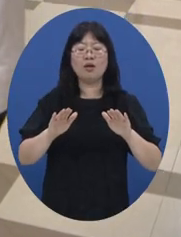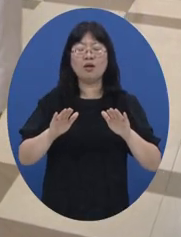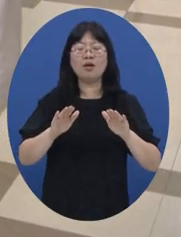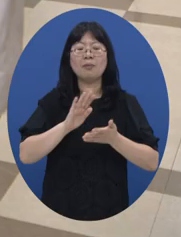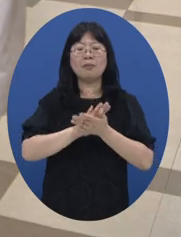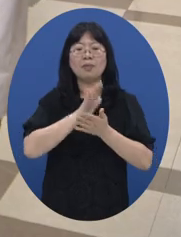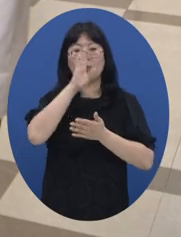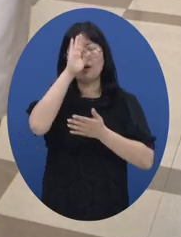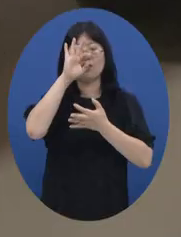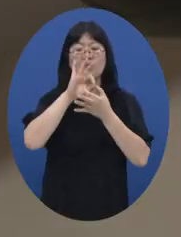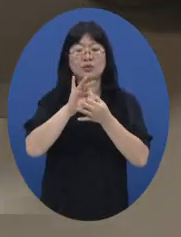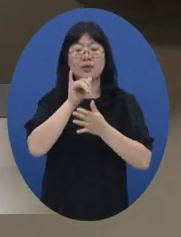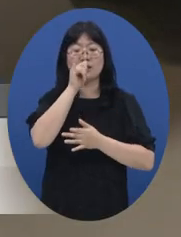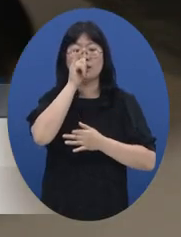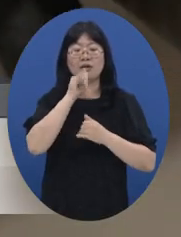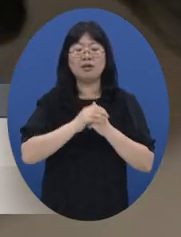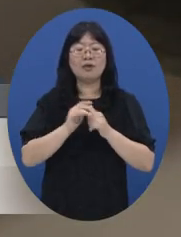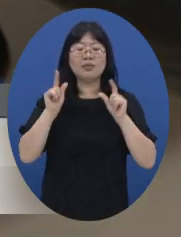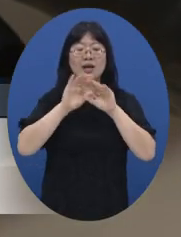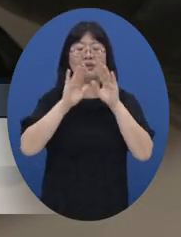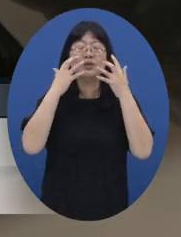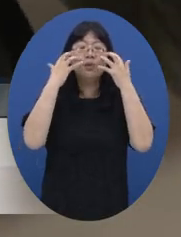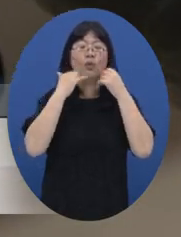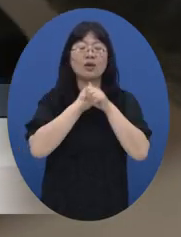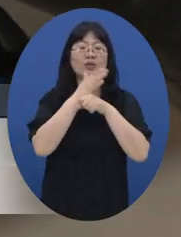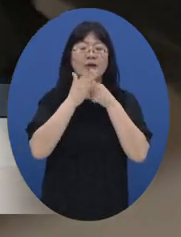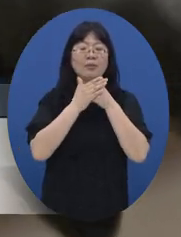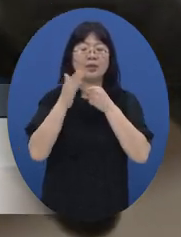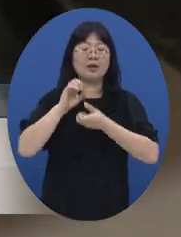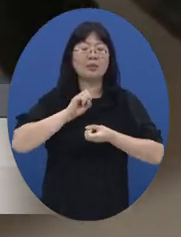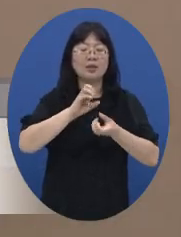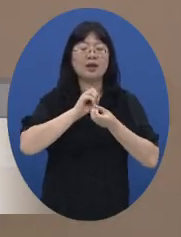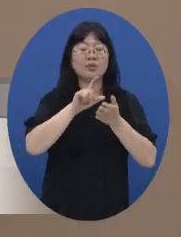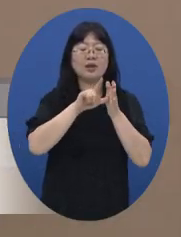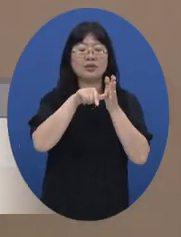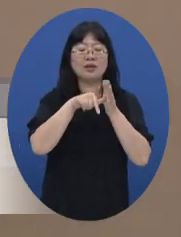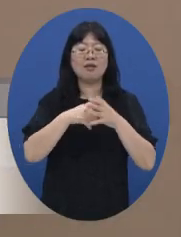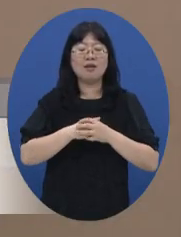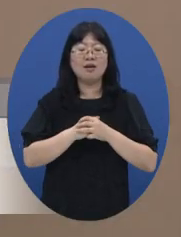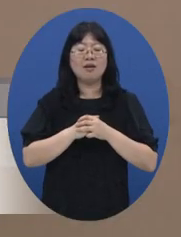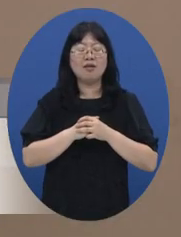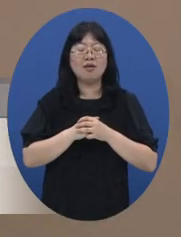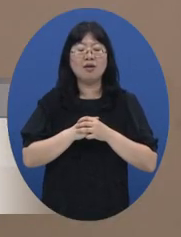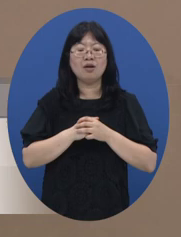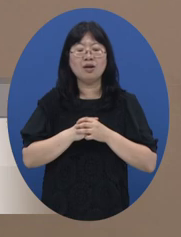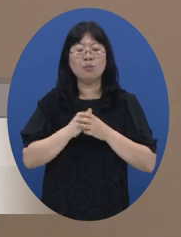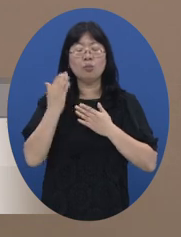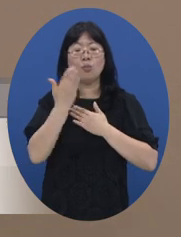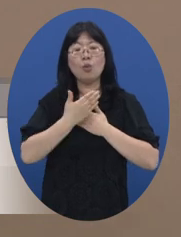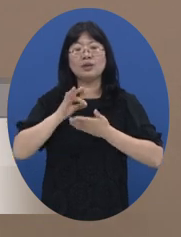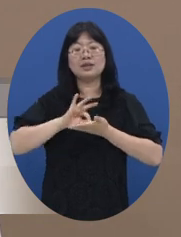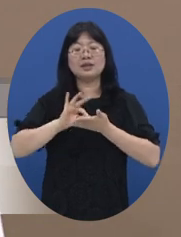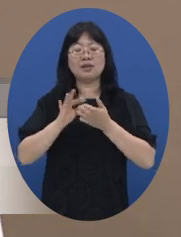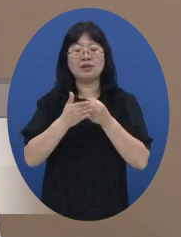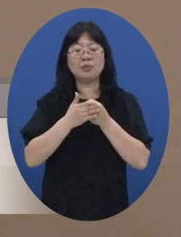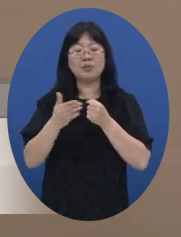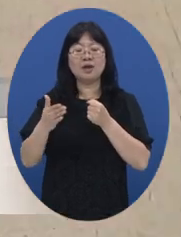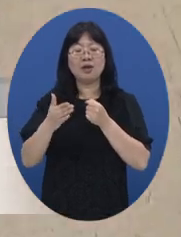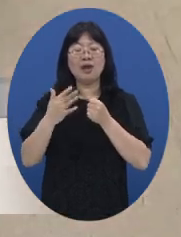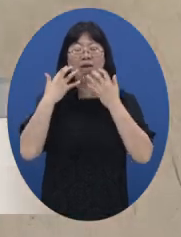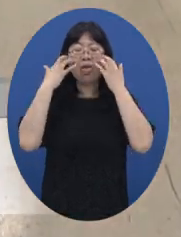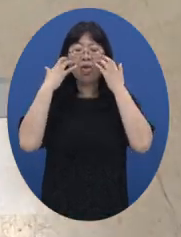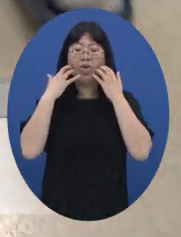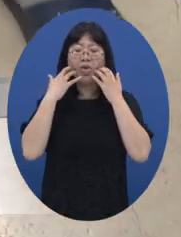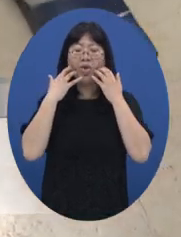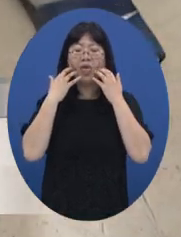경우도 있습니다. 날씨가 더우니까 배송하시다가 이제 뭐 배송하시면 솔직히 몸을 쓰니까 이제